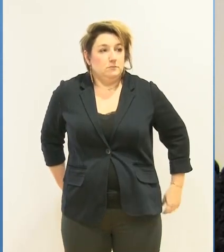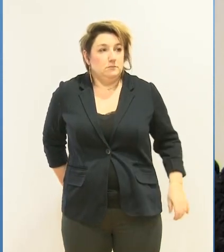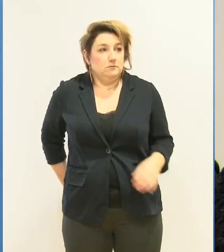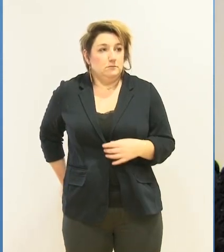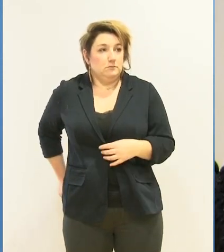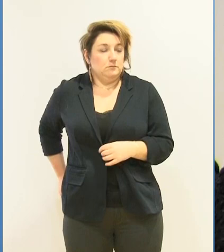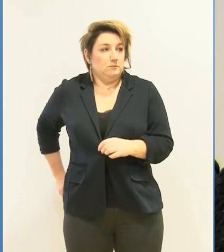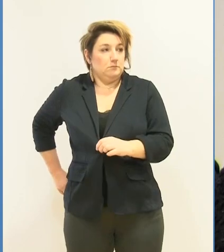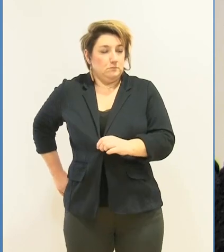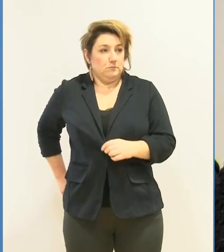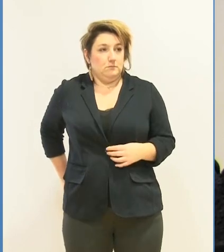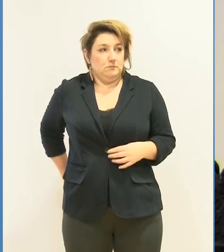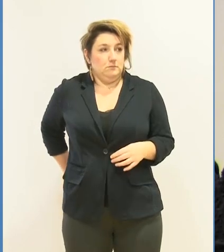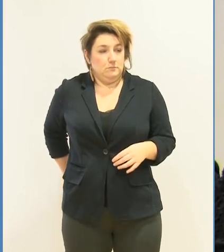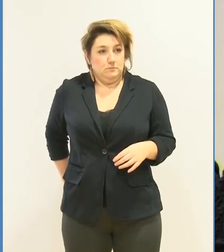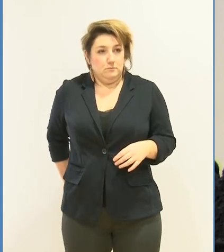jordanov